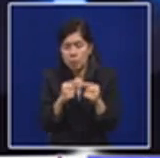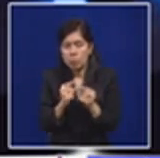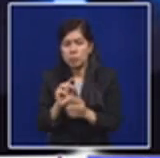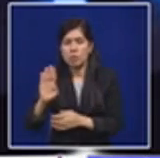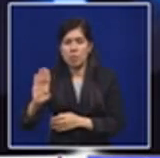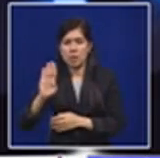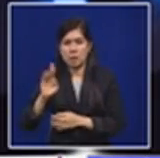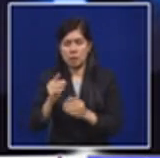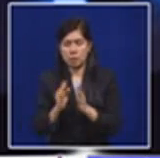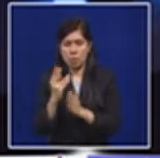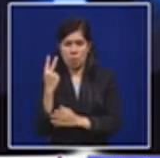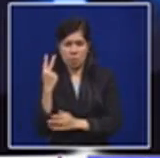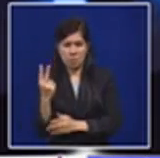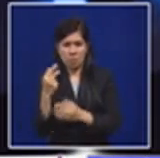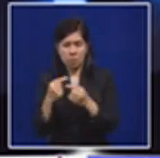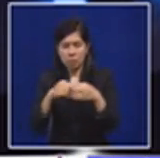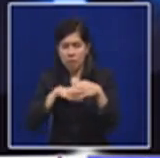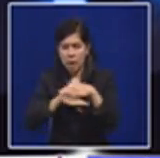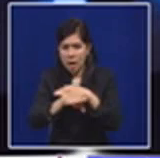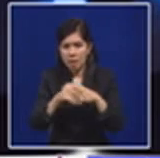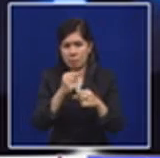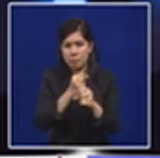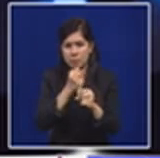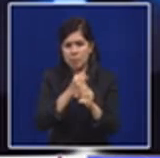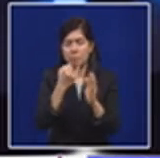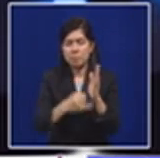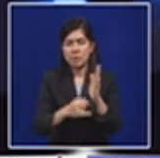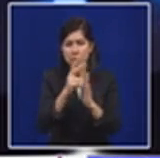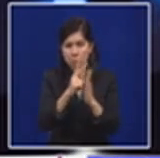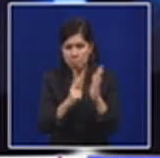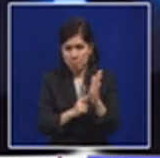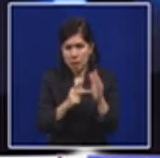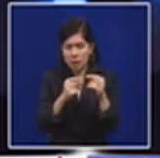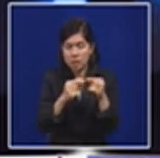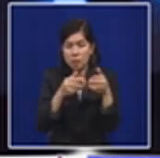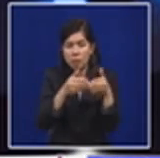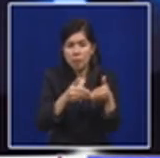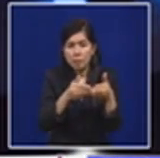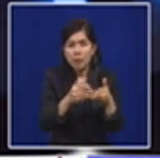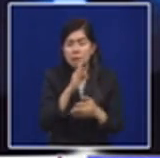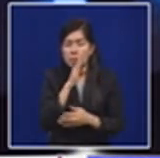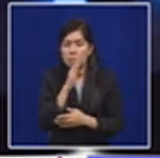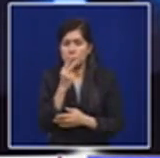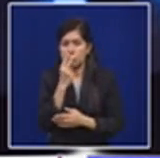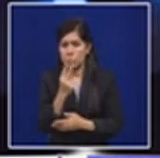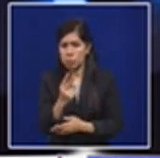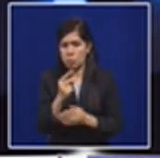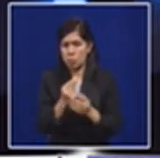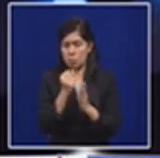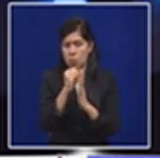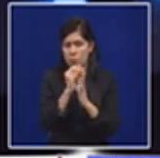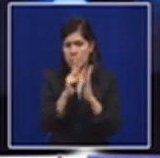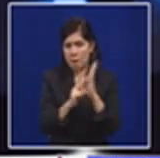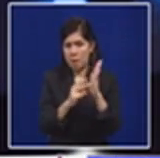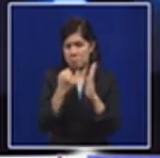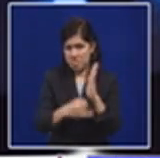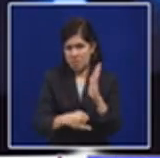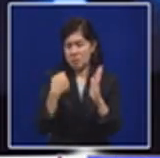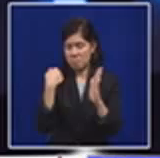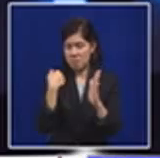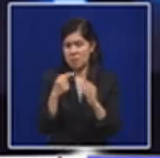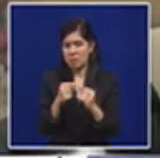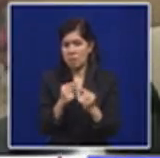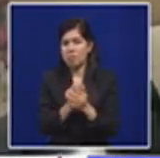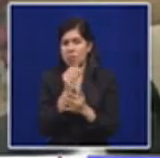ที่ลักลอบทำการประมงนอกน่านน้ำโดยไม่ได้รับอนุญาตนะคะหากพบว่าเป็นแรงงานผิดกฎหมายค่ะก็จะแจ้งข้อหาค้ามนุษย์เพิ่มเติม